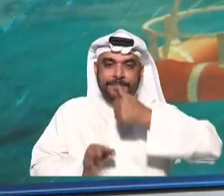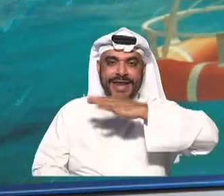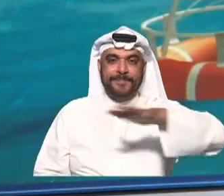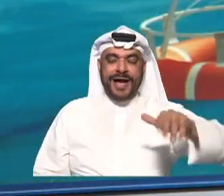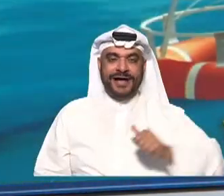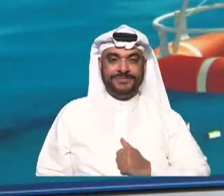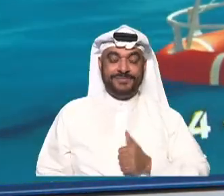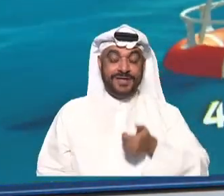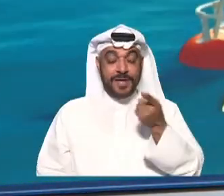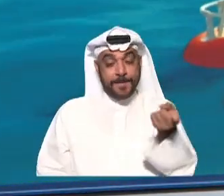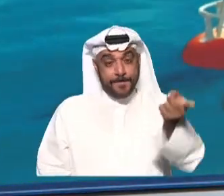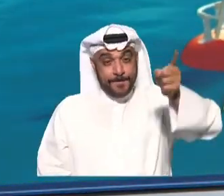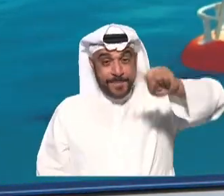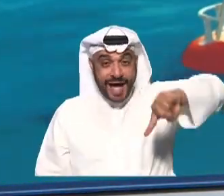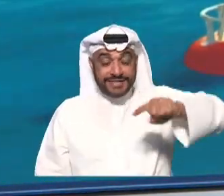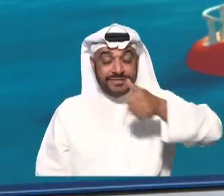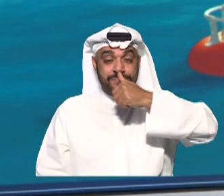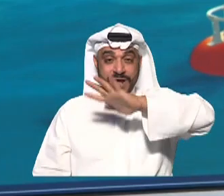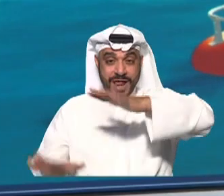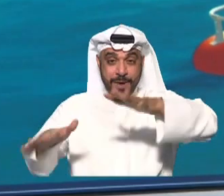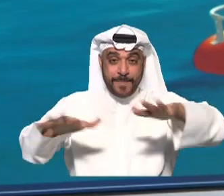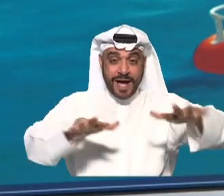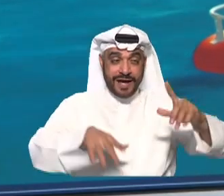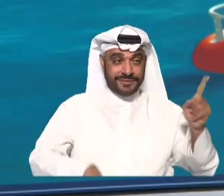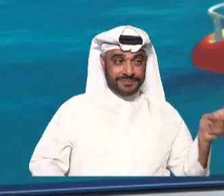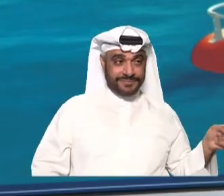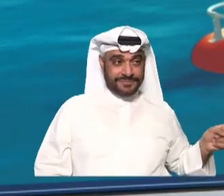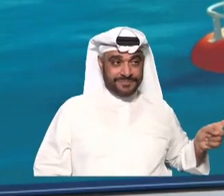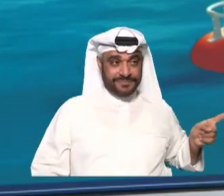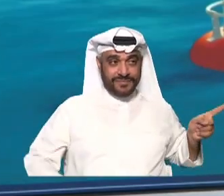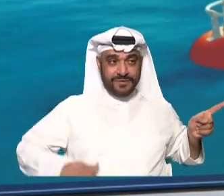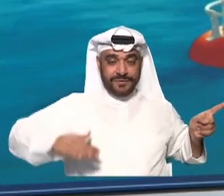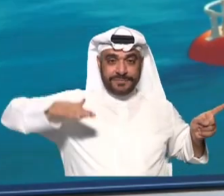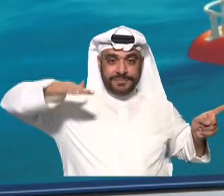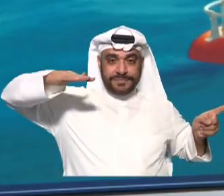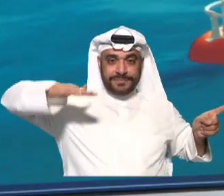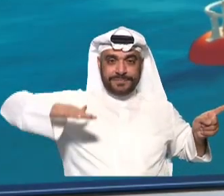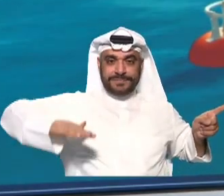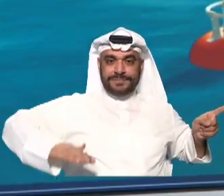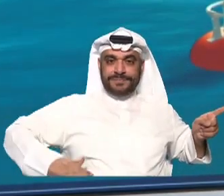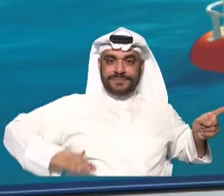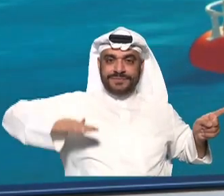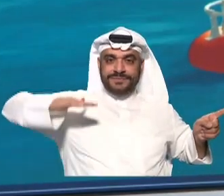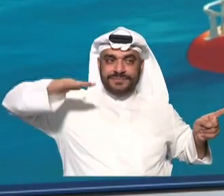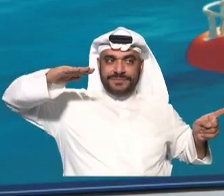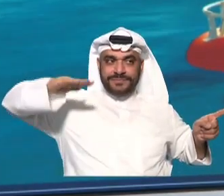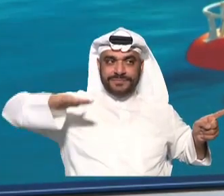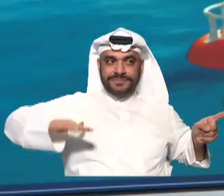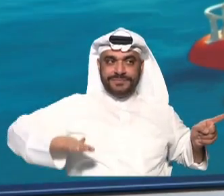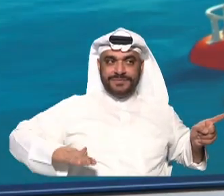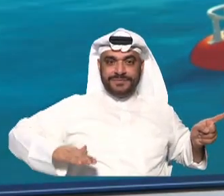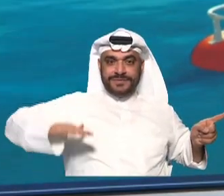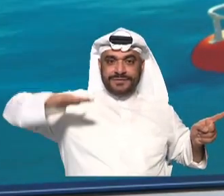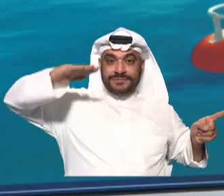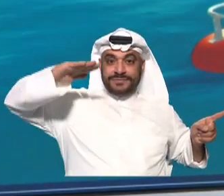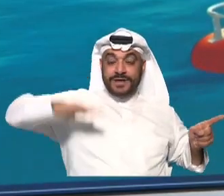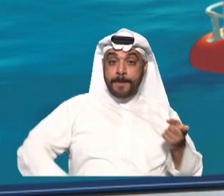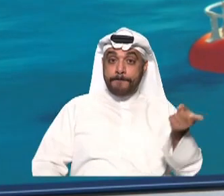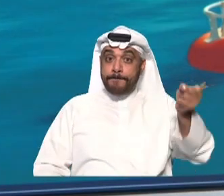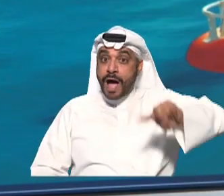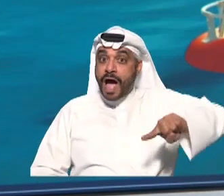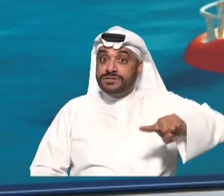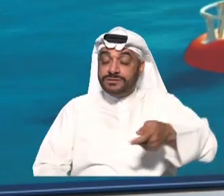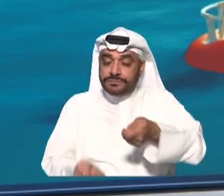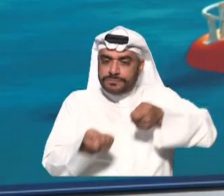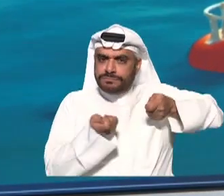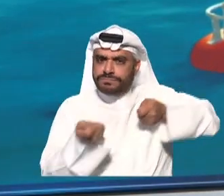خلال يوم الغد راح يكون خفيف إلى معتدل الموج، يصل ارتفاع الموج ما بين 1 إلى 4 أقدام، وباشر أول أيام الحمل اللي تكون فيه تيارات